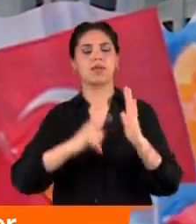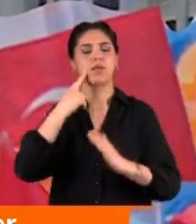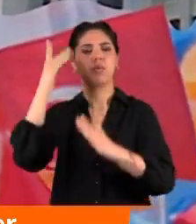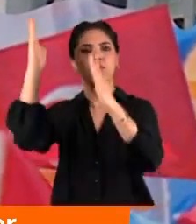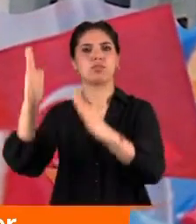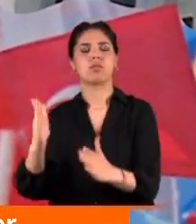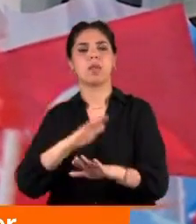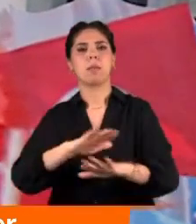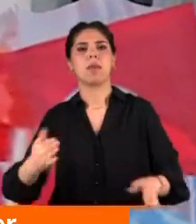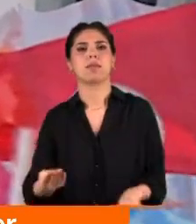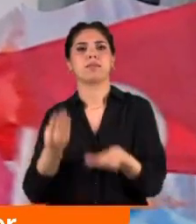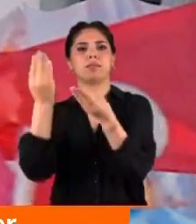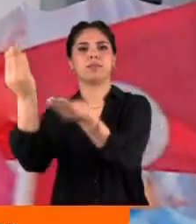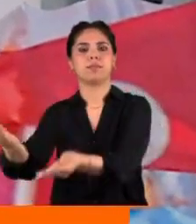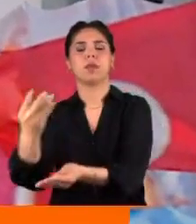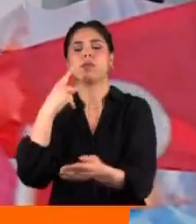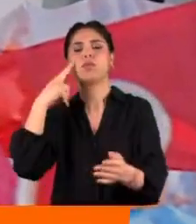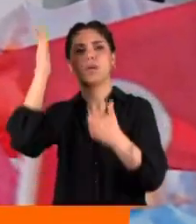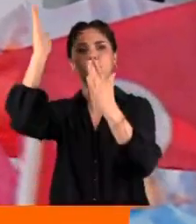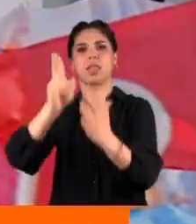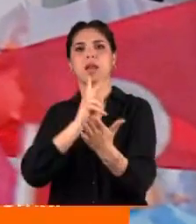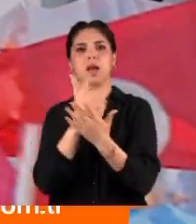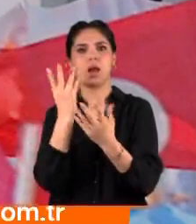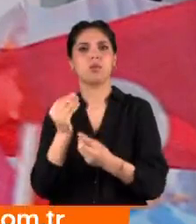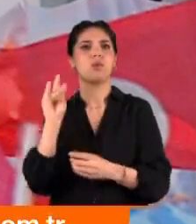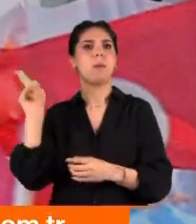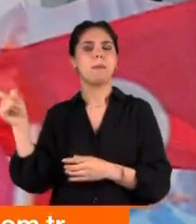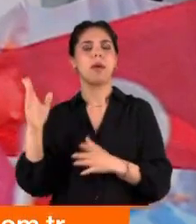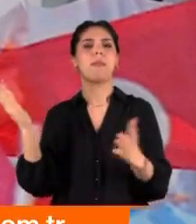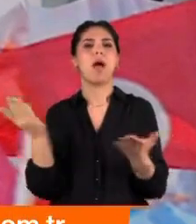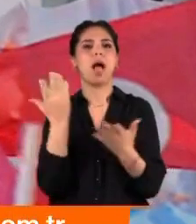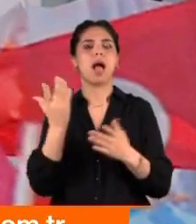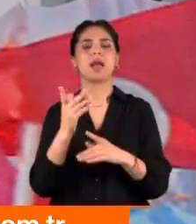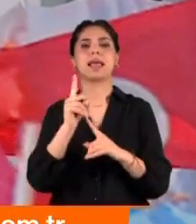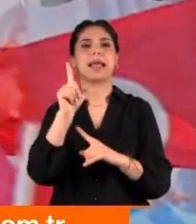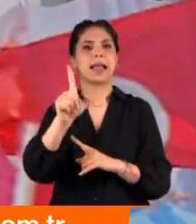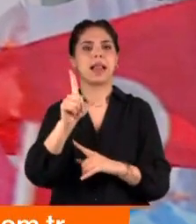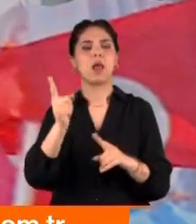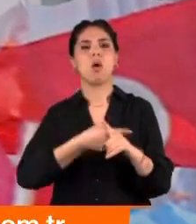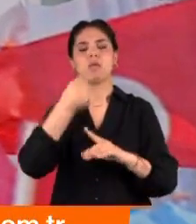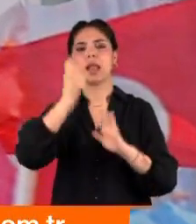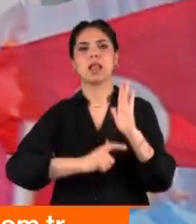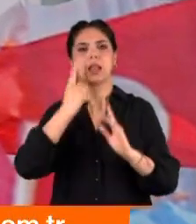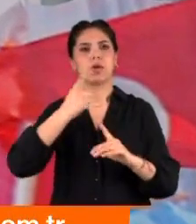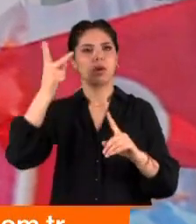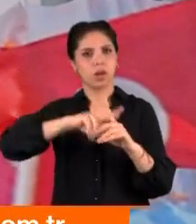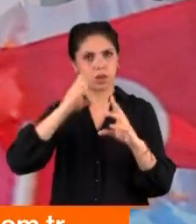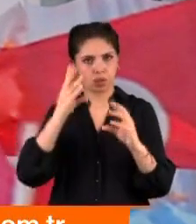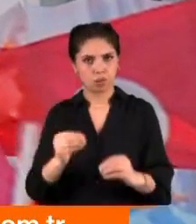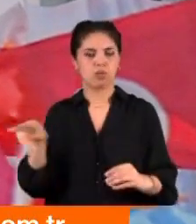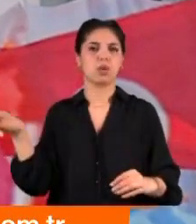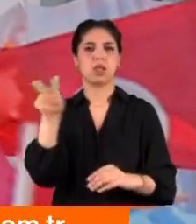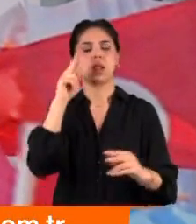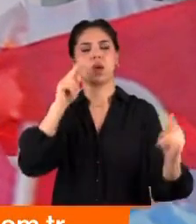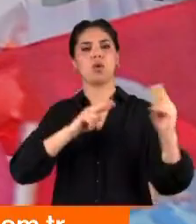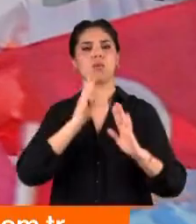masasında. Listelere son şeklinde Cumhurbaşkanı verecek. MHP ile hangi illerde ortak listeyle girileceği yönünde seçime Erdoğan ve Bahçeli'nin istişareleri